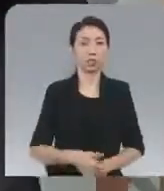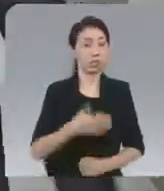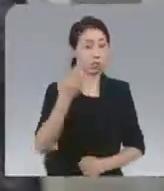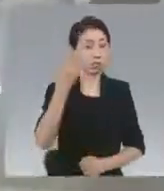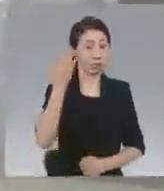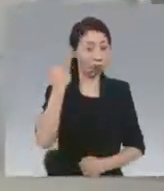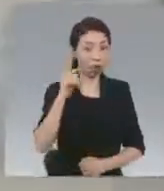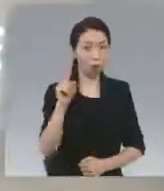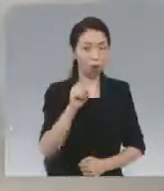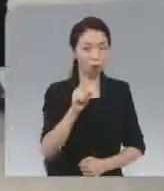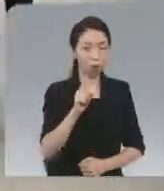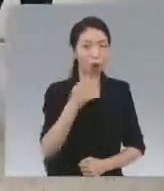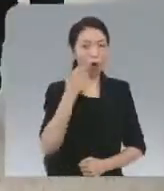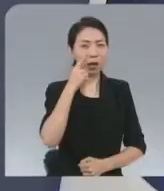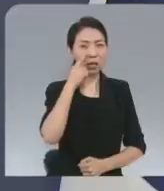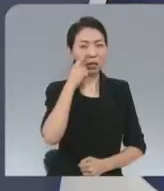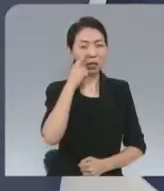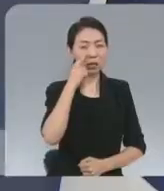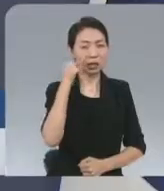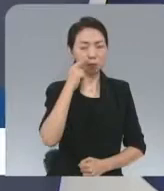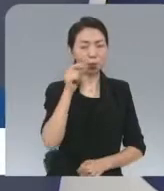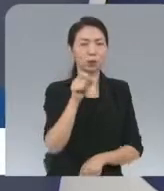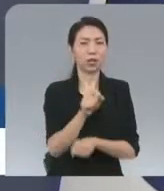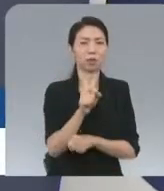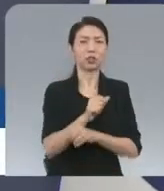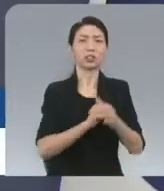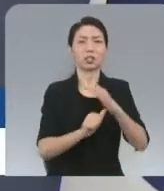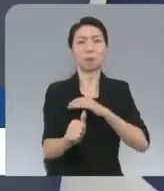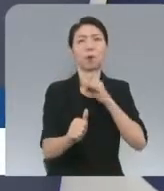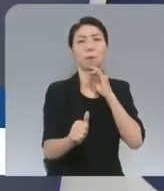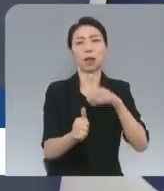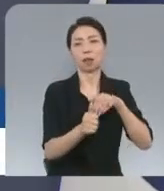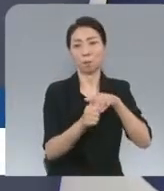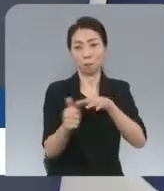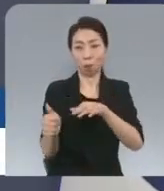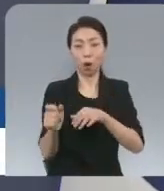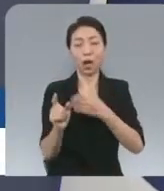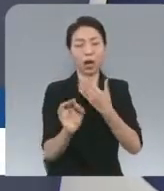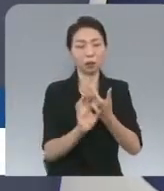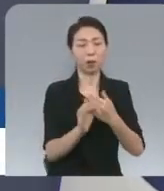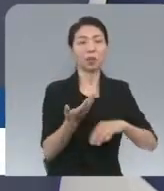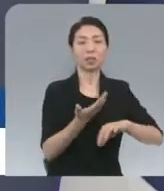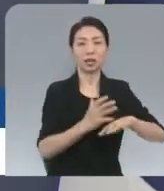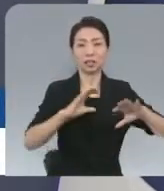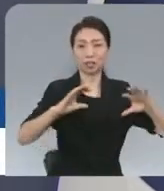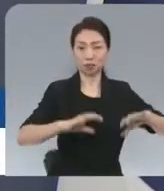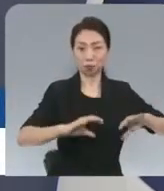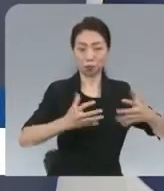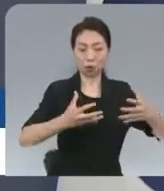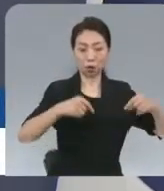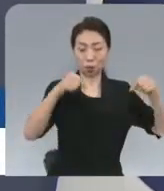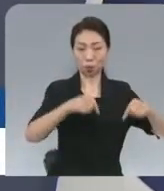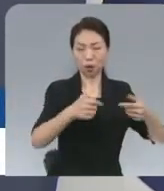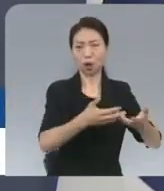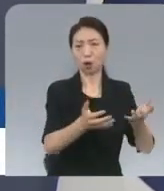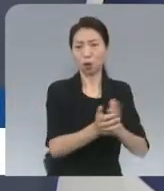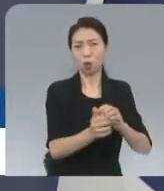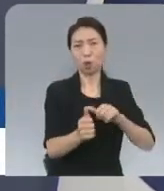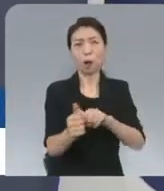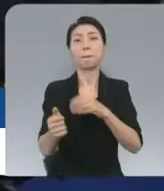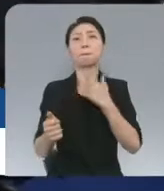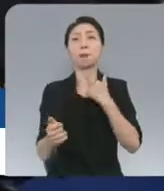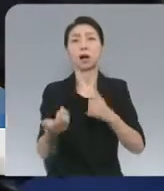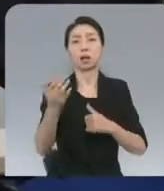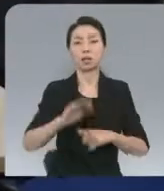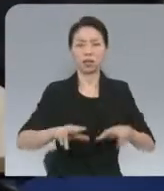de plus haut niveau que dans le passé celle ci sera cette fois-ci conduite par le chef du gouvernement en doc saut